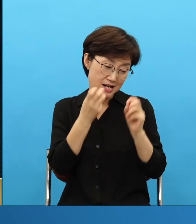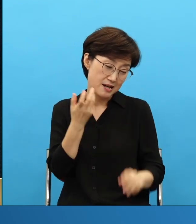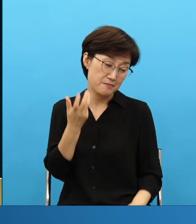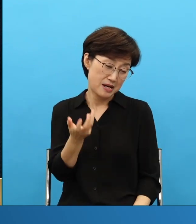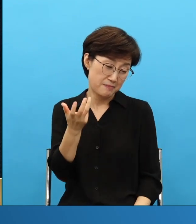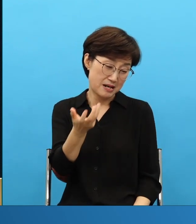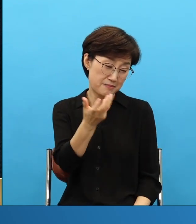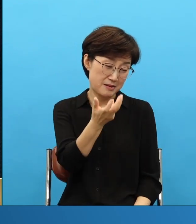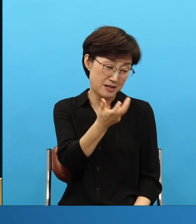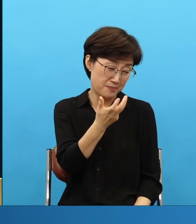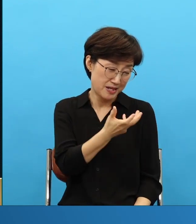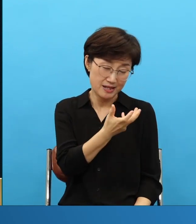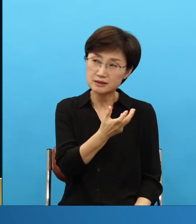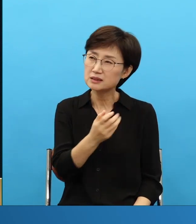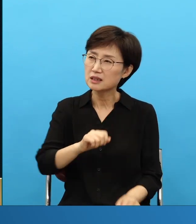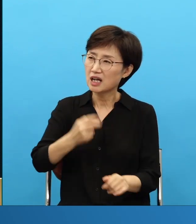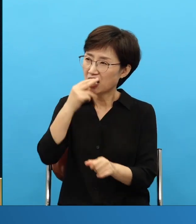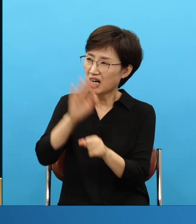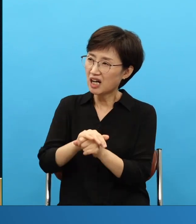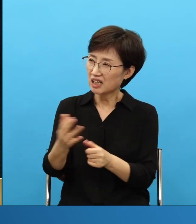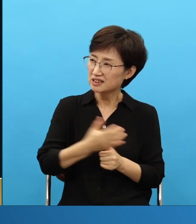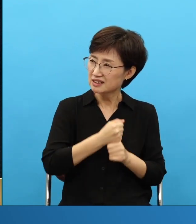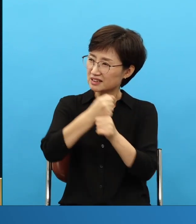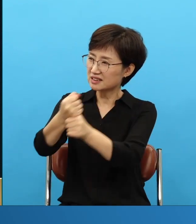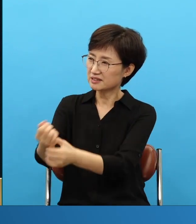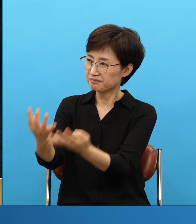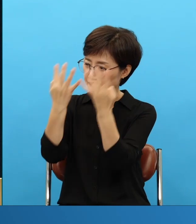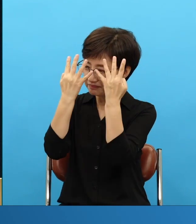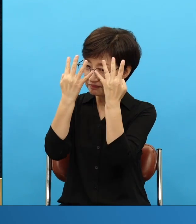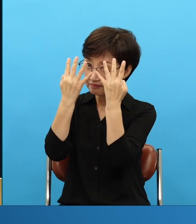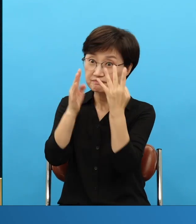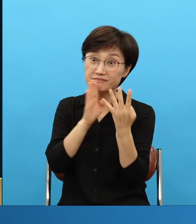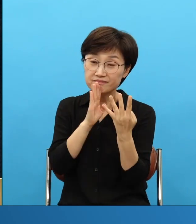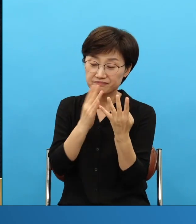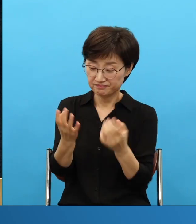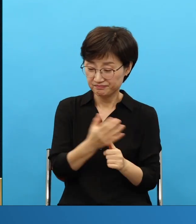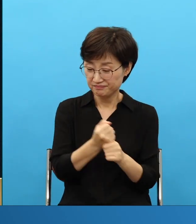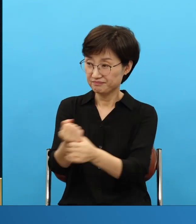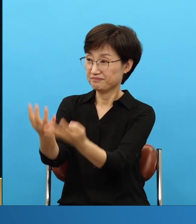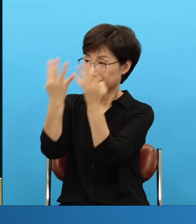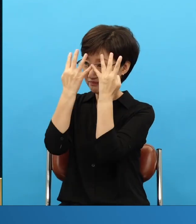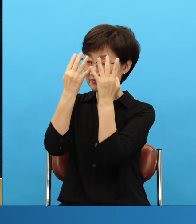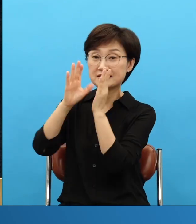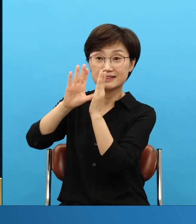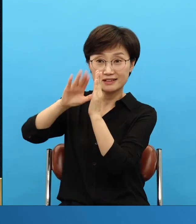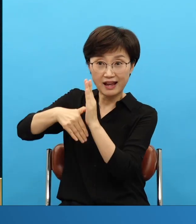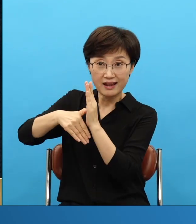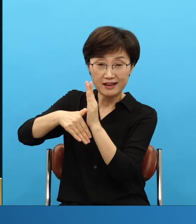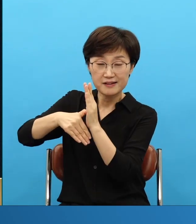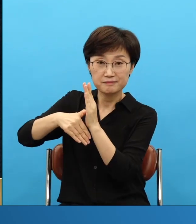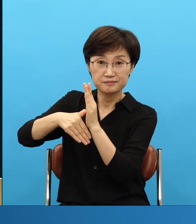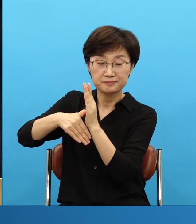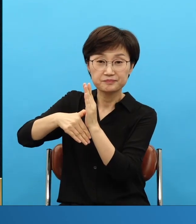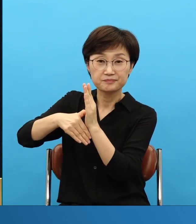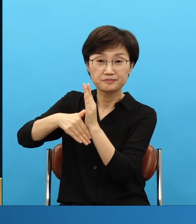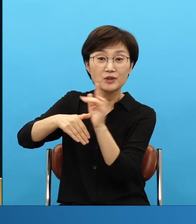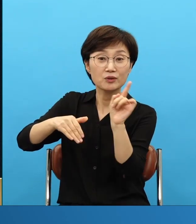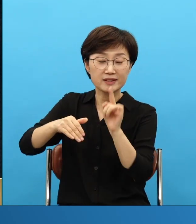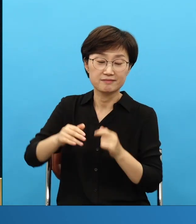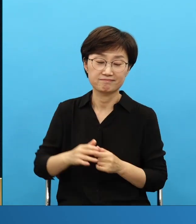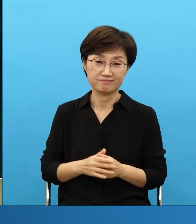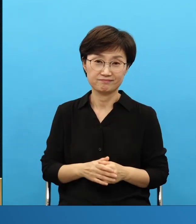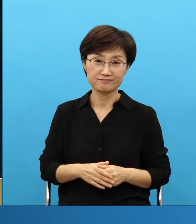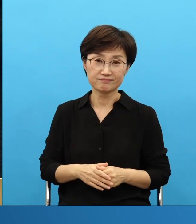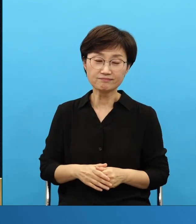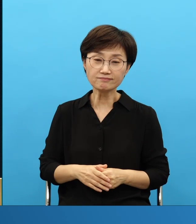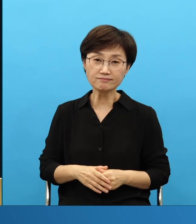귀신 쫓아나는데 감옥서 갔잖아요. So as you recall, we see that Paul was carrying out the evangelism movement. He cast out a evil spirit from a demon-possessed